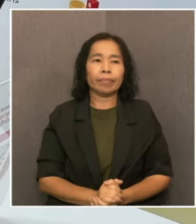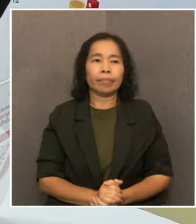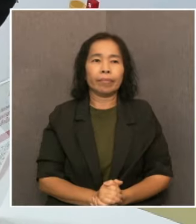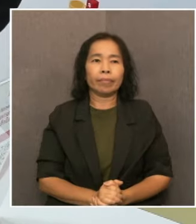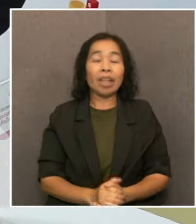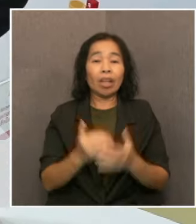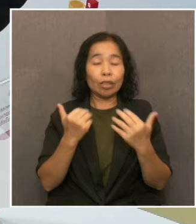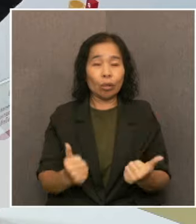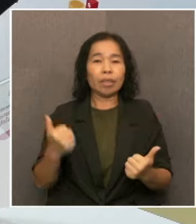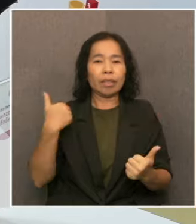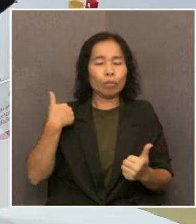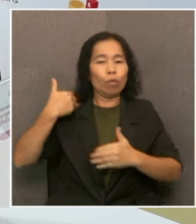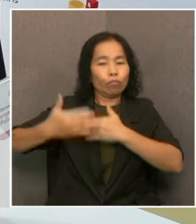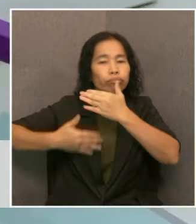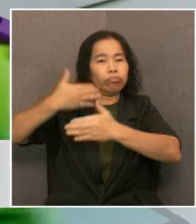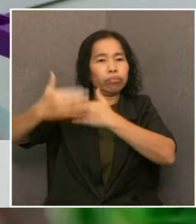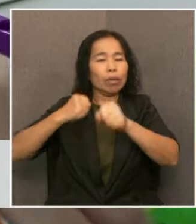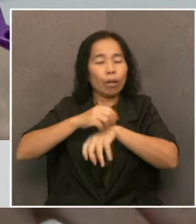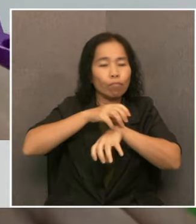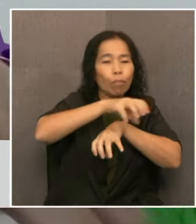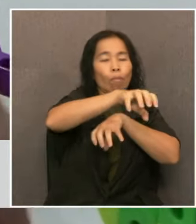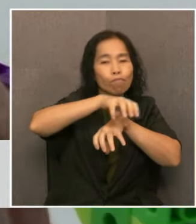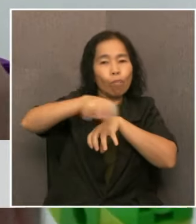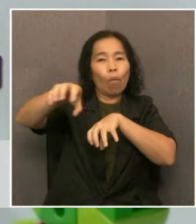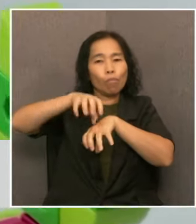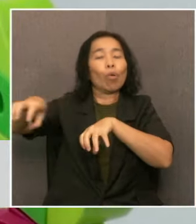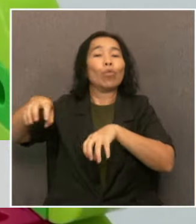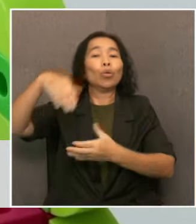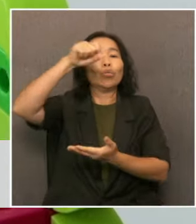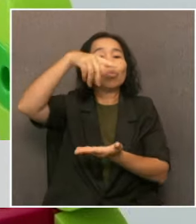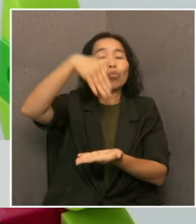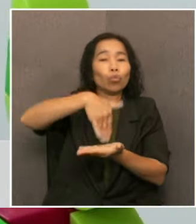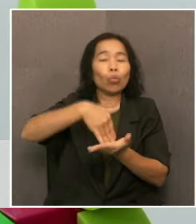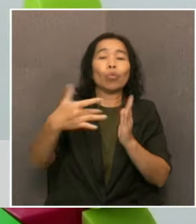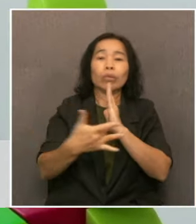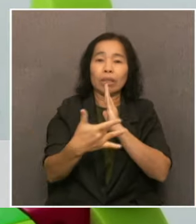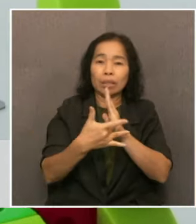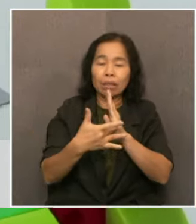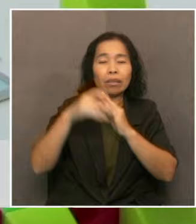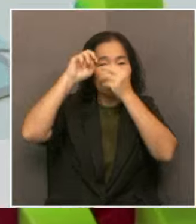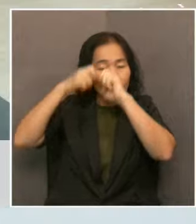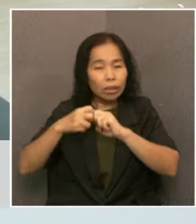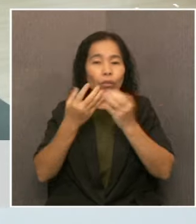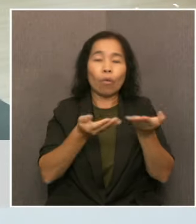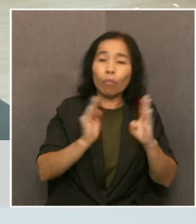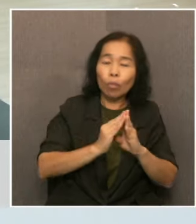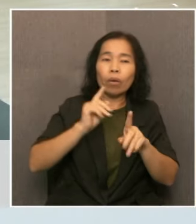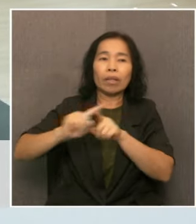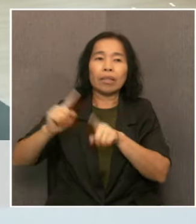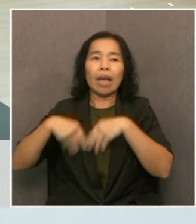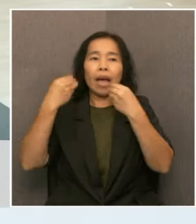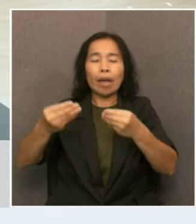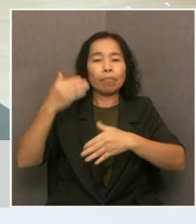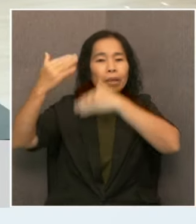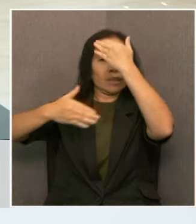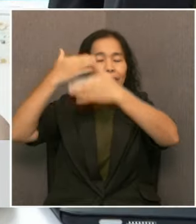ทั้งนี้จะมีการเดินหนาขยายจำนวนศูยเรื่อนรู้ ดิจิทท์เพื่อบุคคลอออทิสติก และครอบครัวยกระดับคุณภาชีวิตบุคคลอ